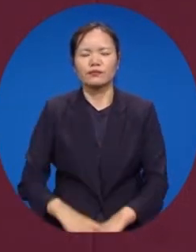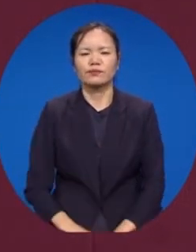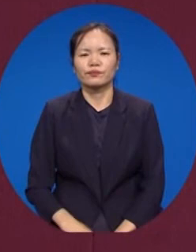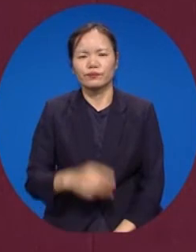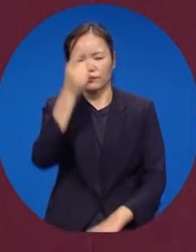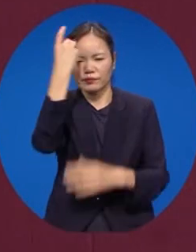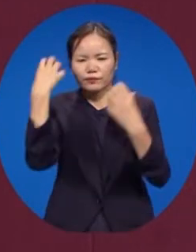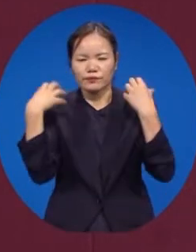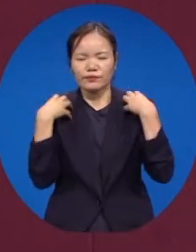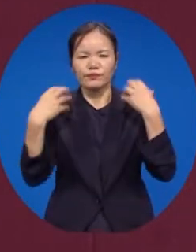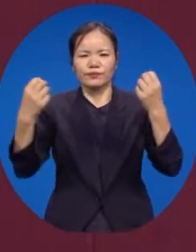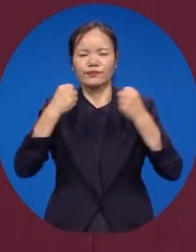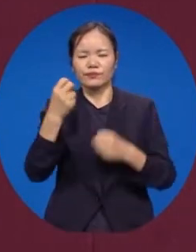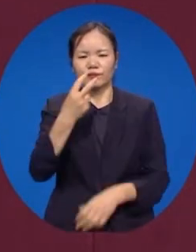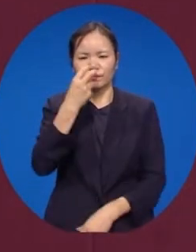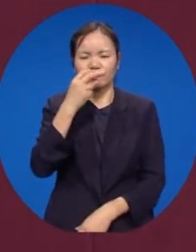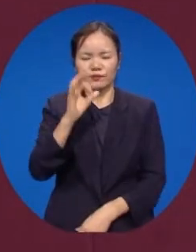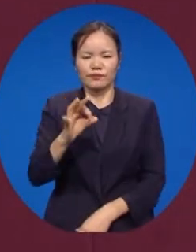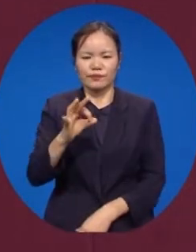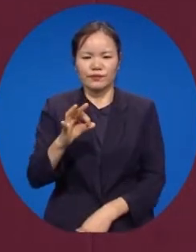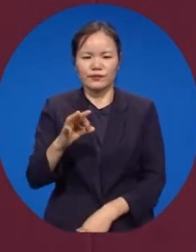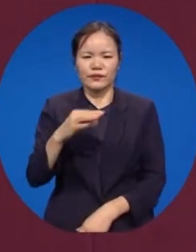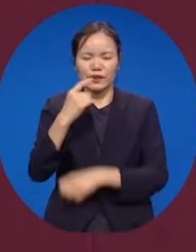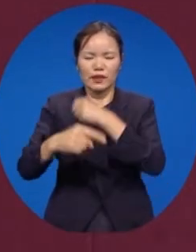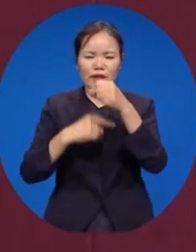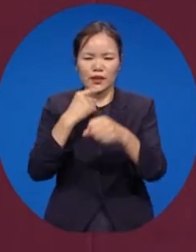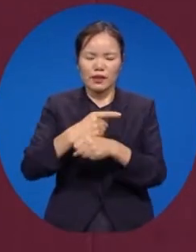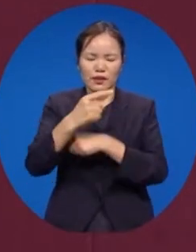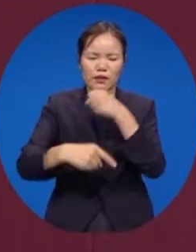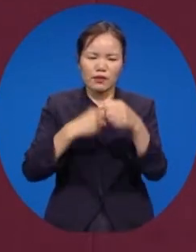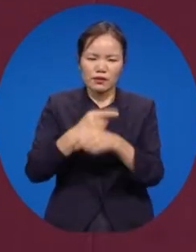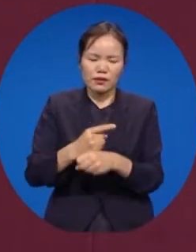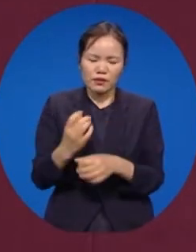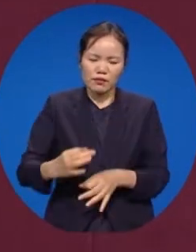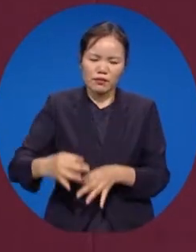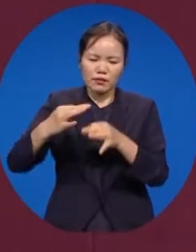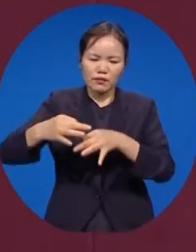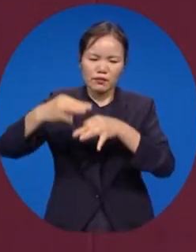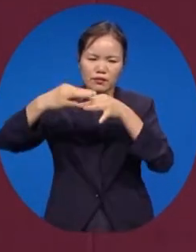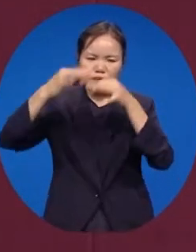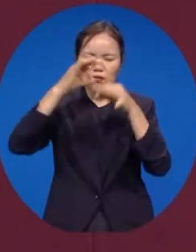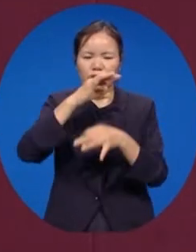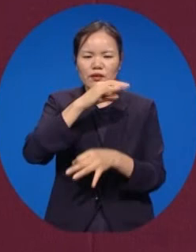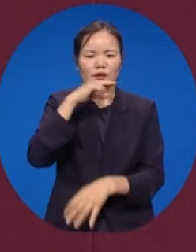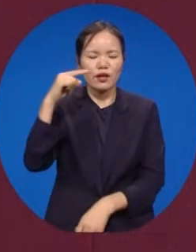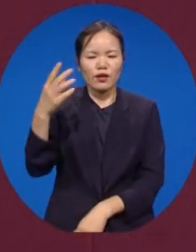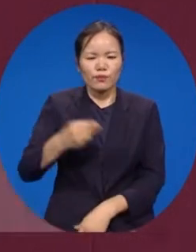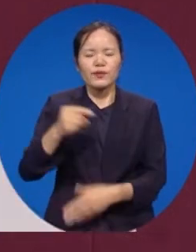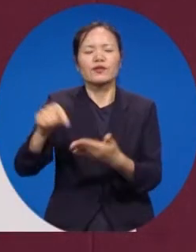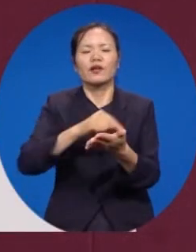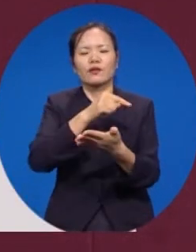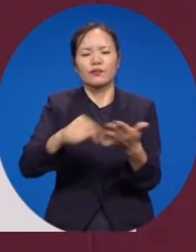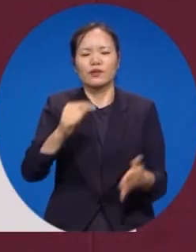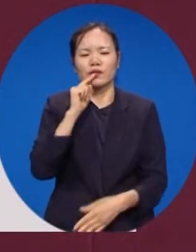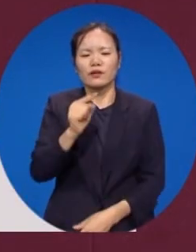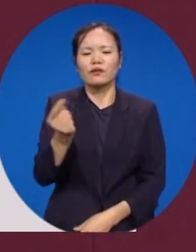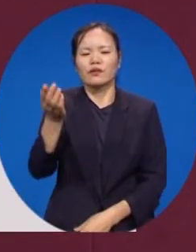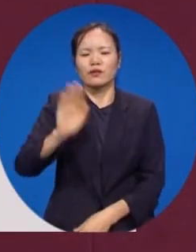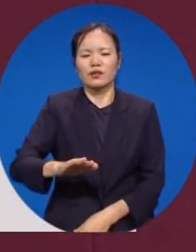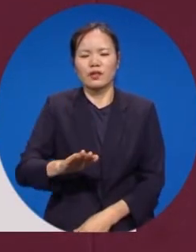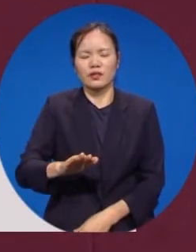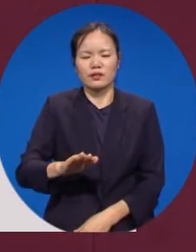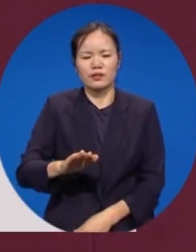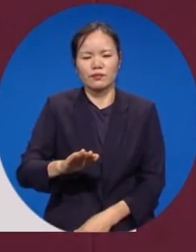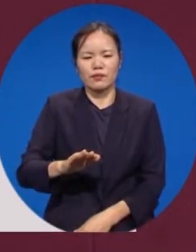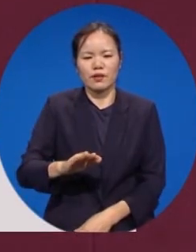정부는 건강보험료를 매년 인상해 부족한 재정을 충당해 가겠다고 하지만